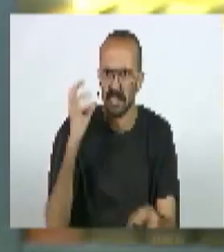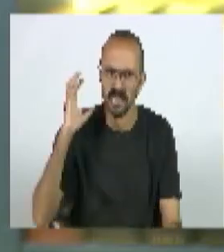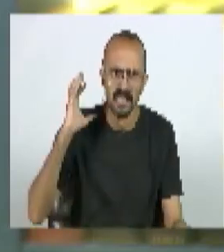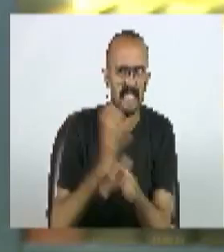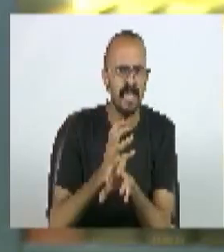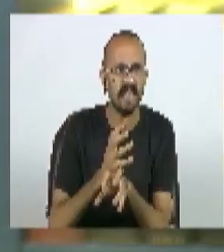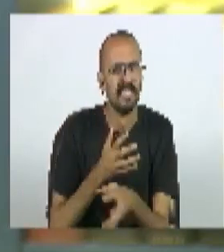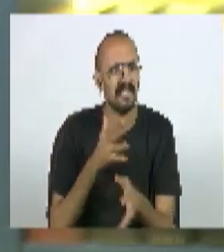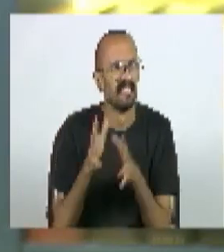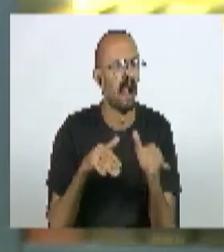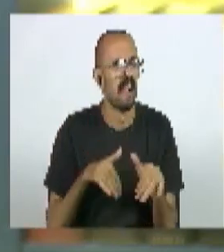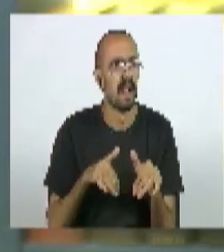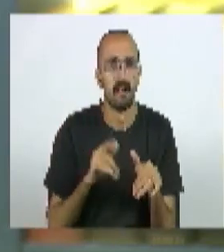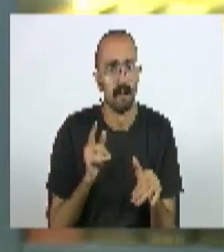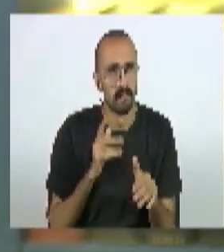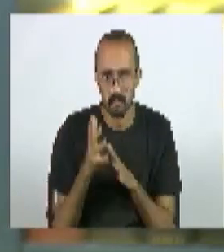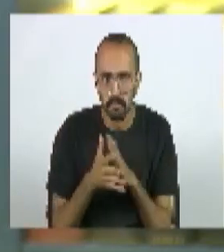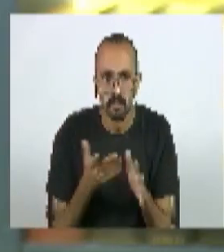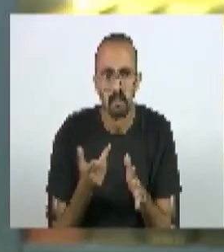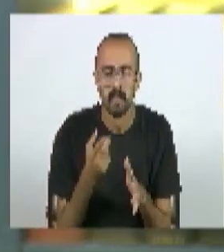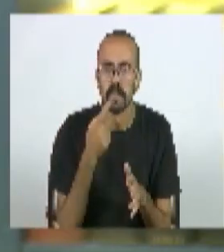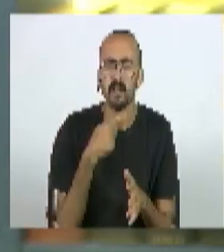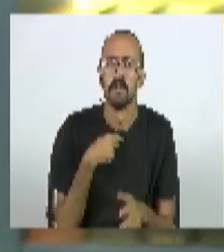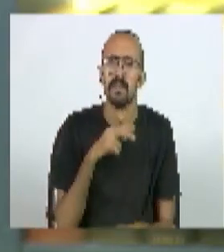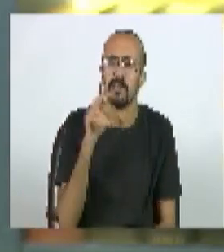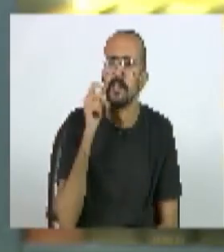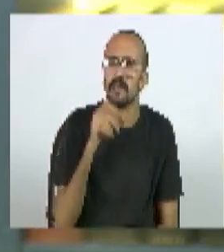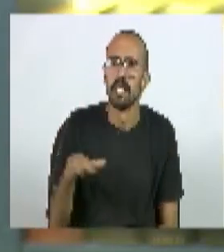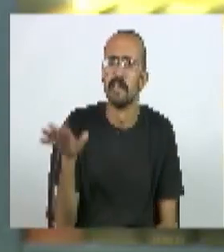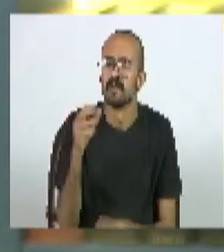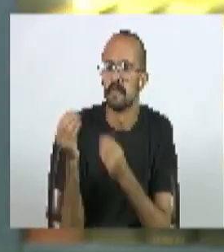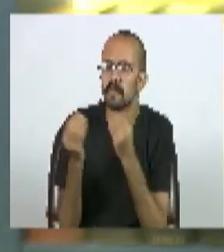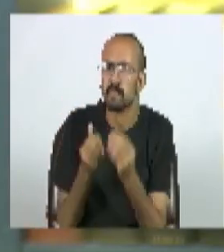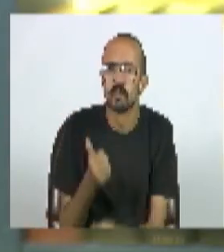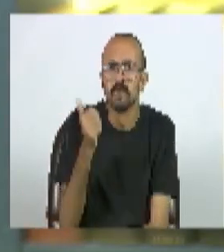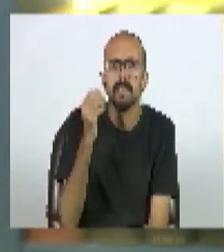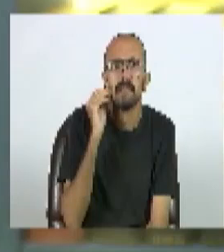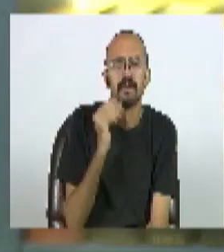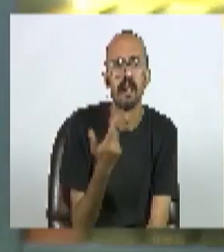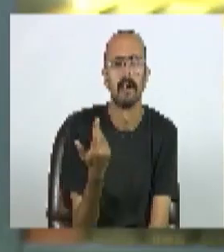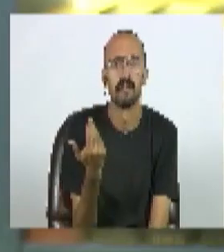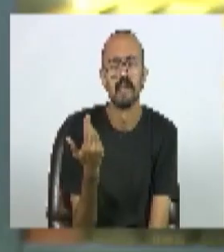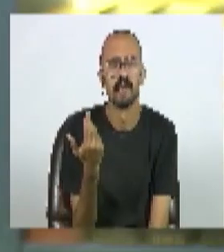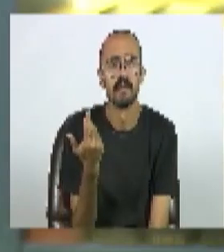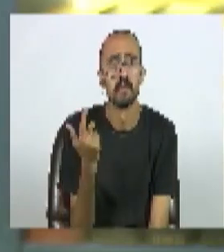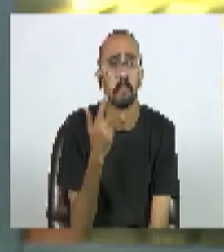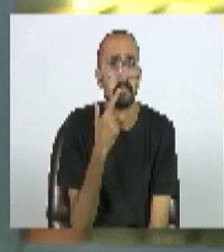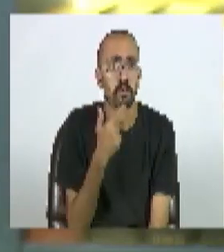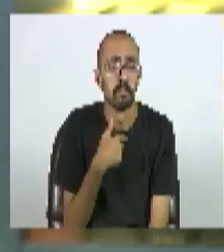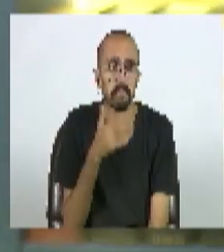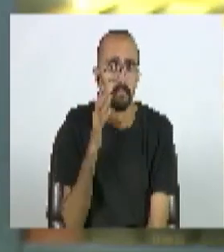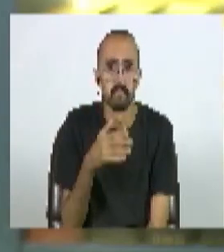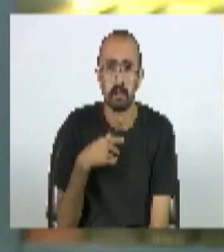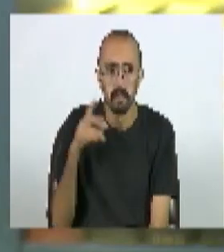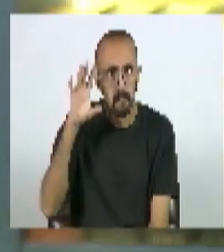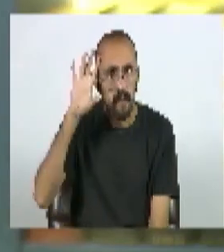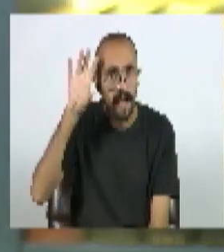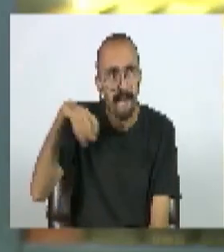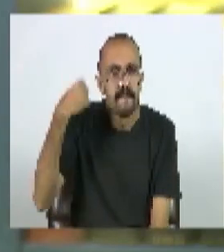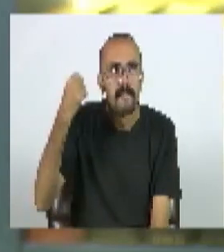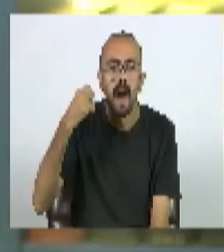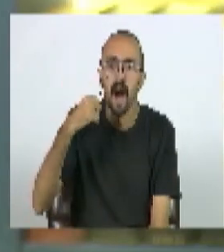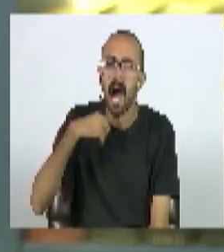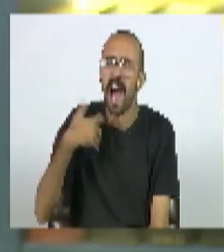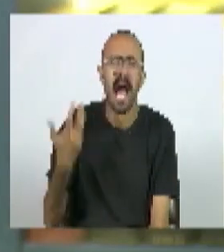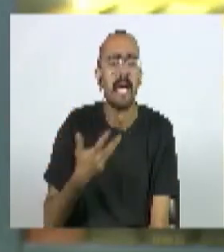بعض الناس في الاول، انتوا ازاي تعاونتوا مع بعض في كل هذه القضايا؟ قالوا لي ان احنا كان عندنا اصرار ان احنا